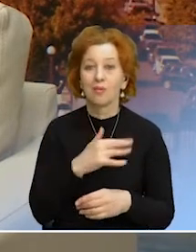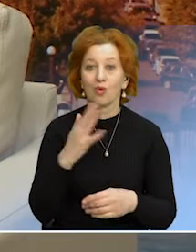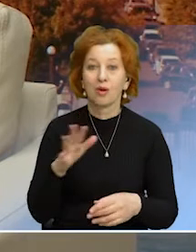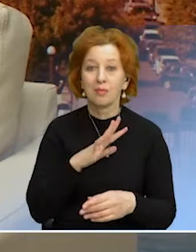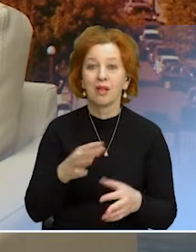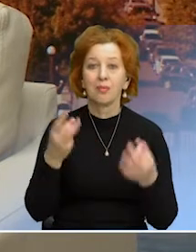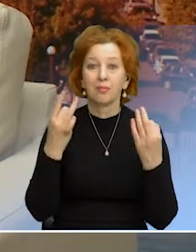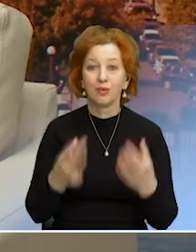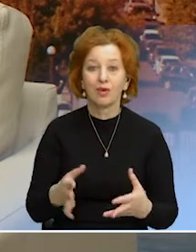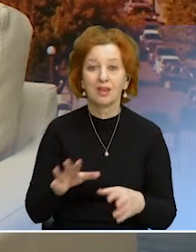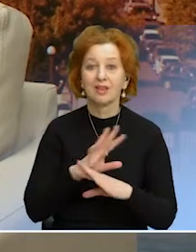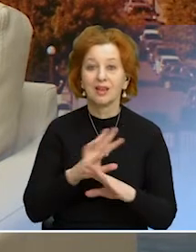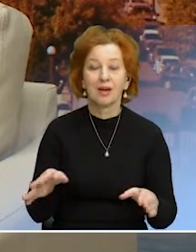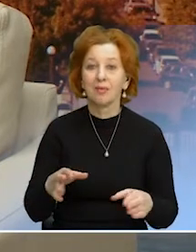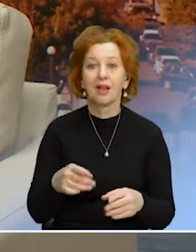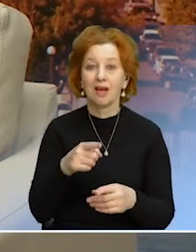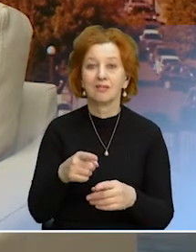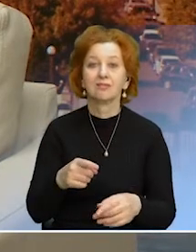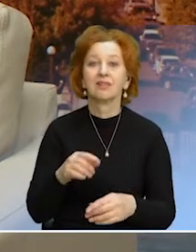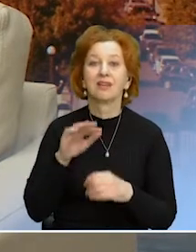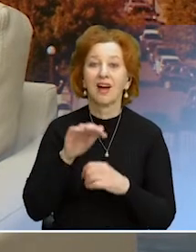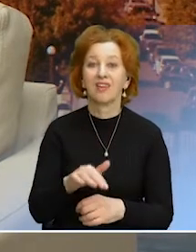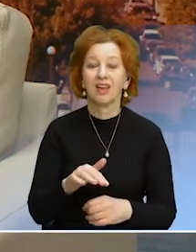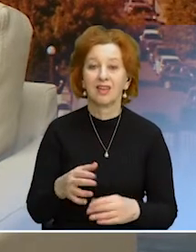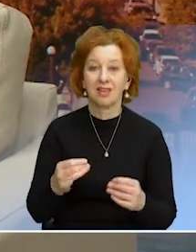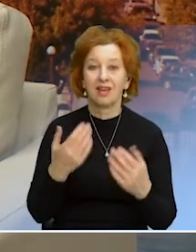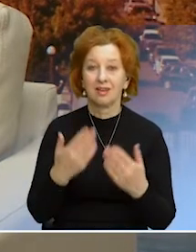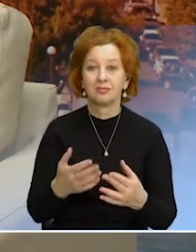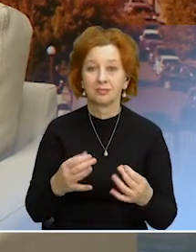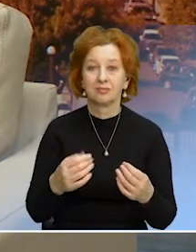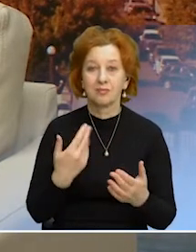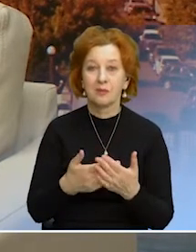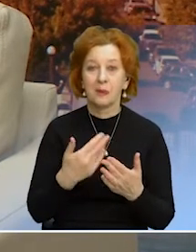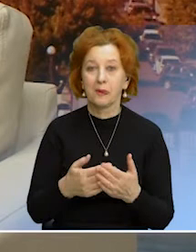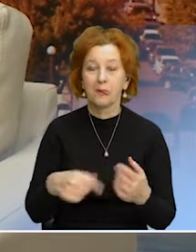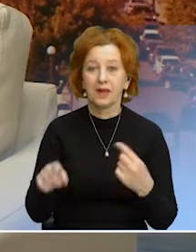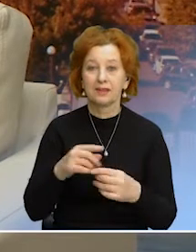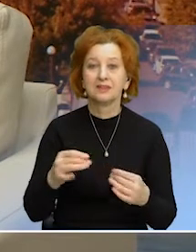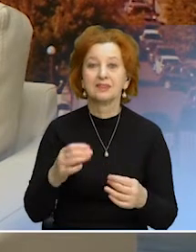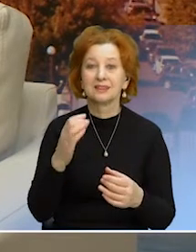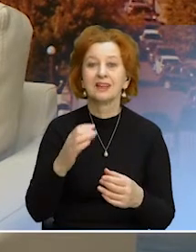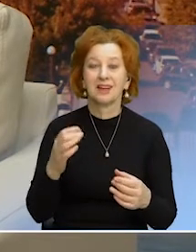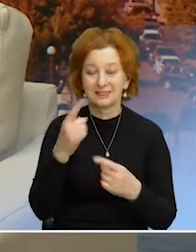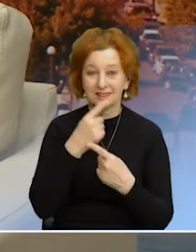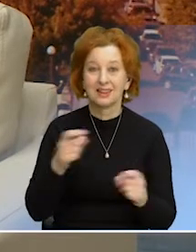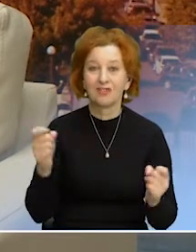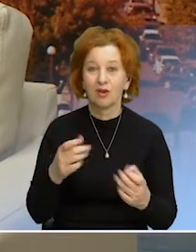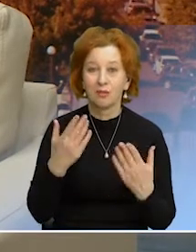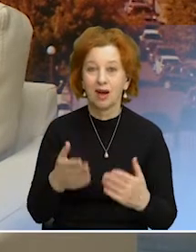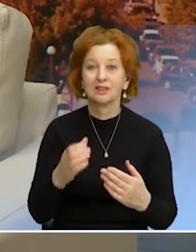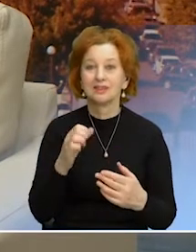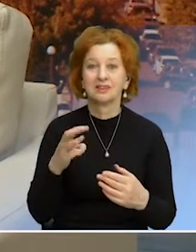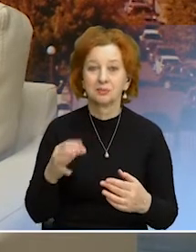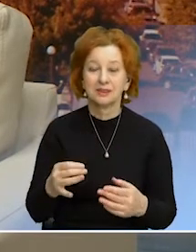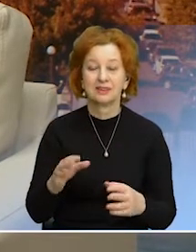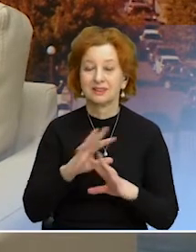Намного было все свободнее. Потом не было такого прессинга дикого, средств массовой информации, вот